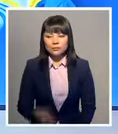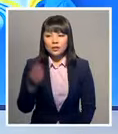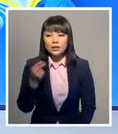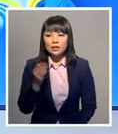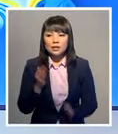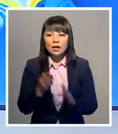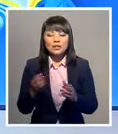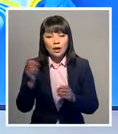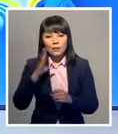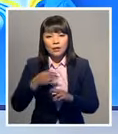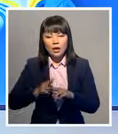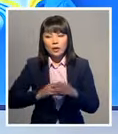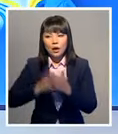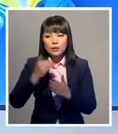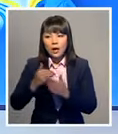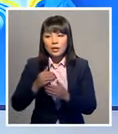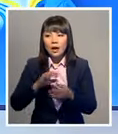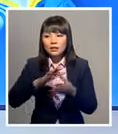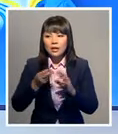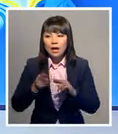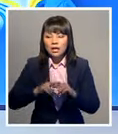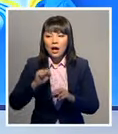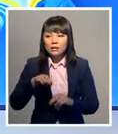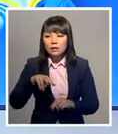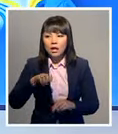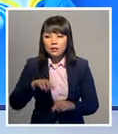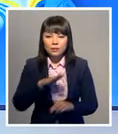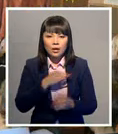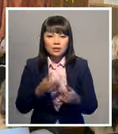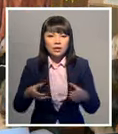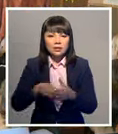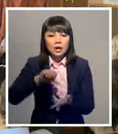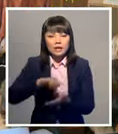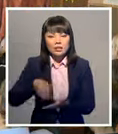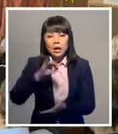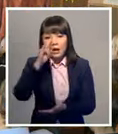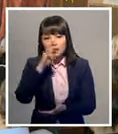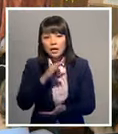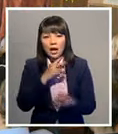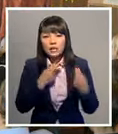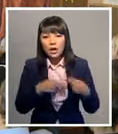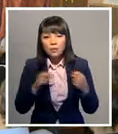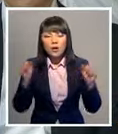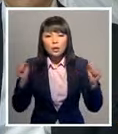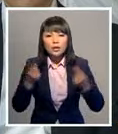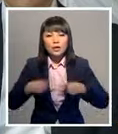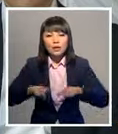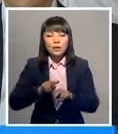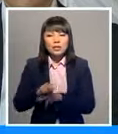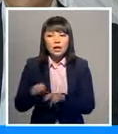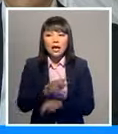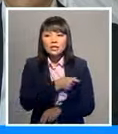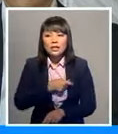Зияткер ұрпақ жобасы аясында екі дүркін әлем чемпионы Атланта олимпиадасының алтын медаль иегері Қазақстанның еңбегі сіңген спорт шебері